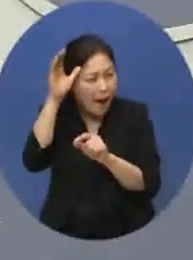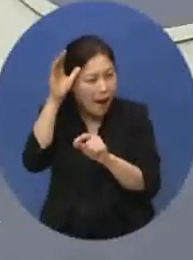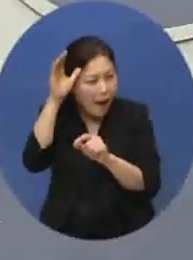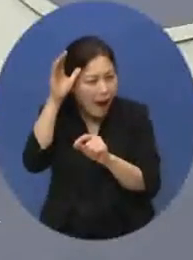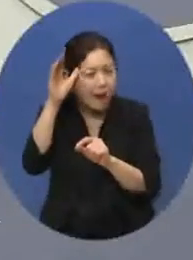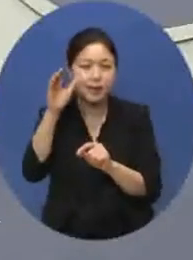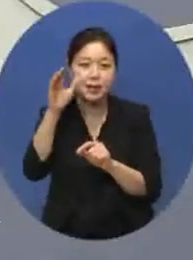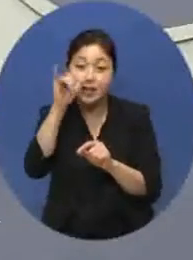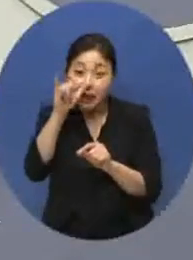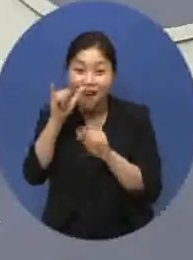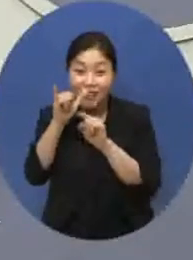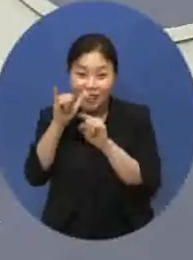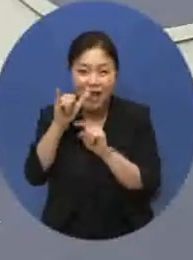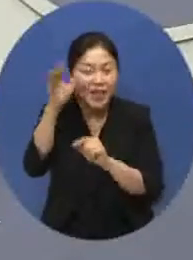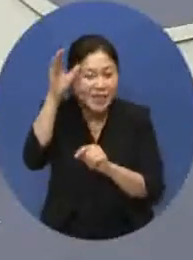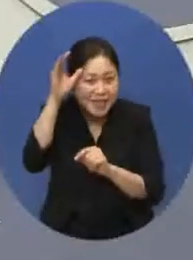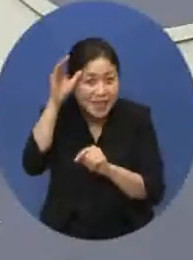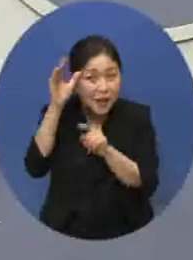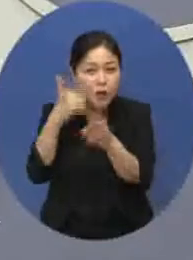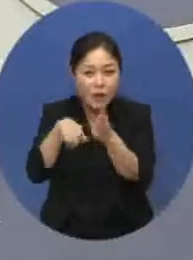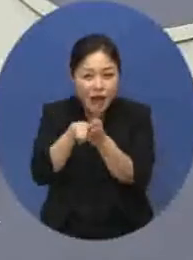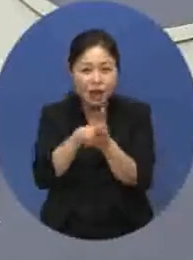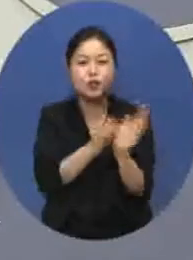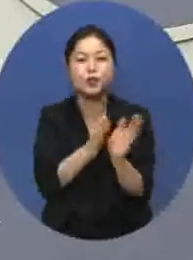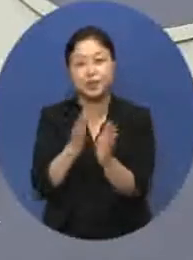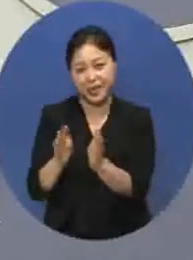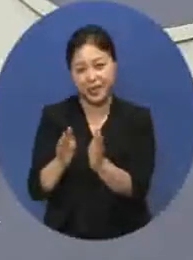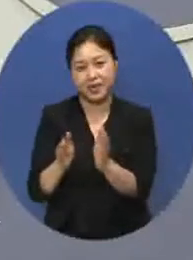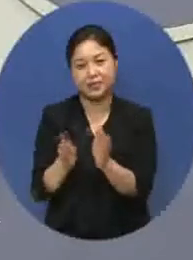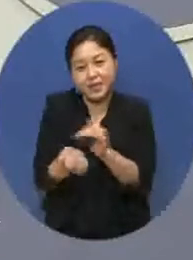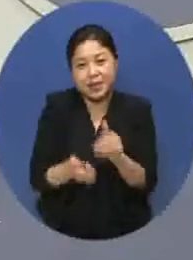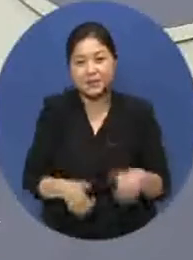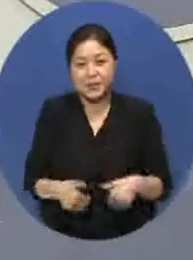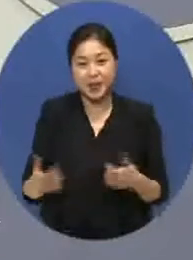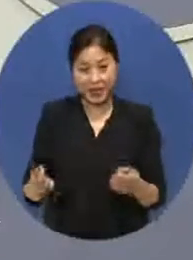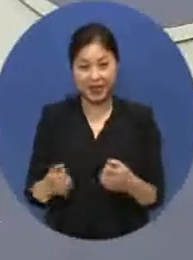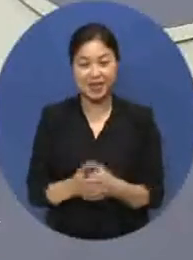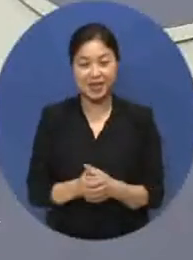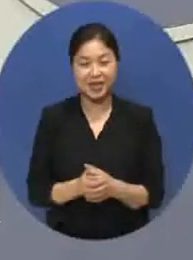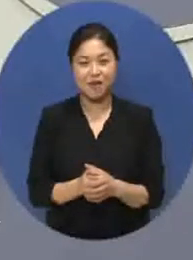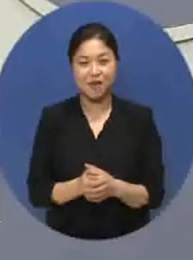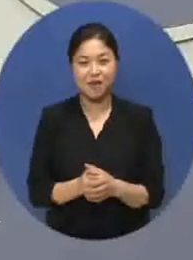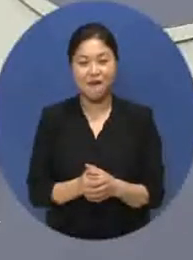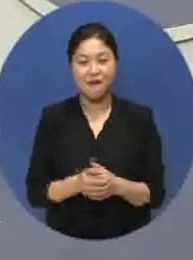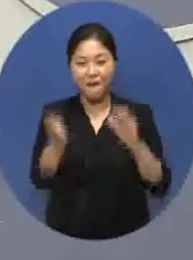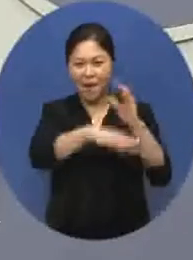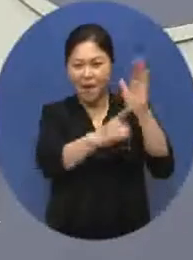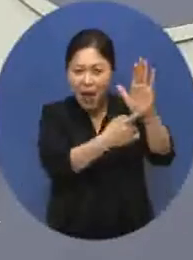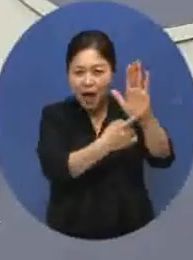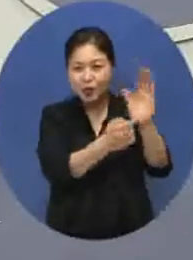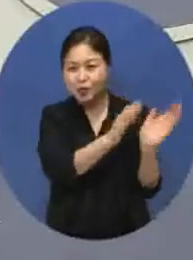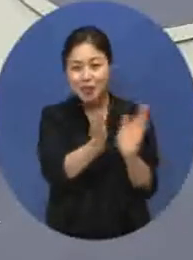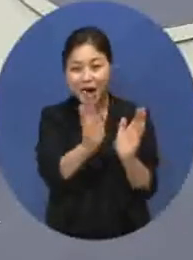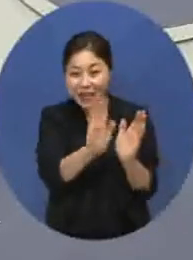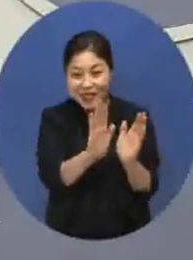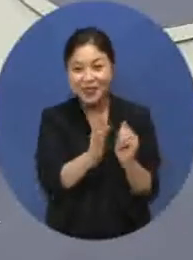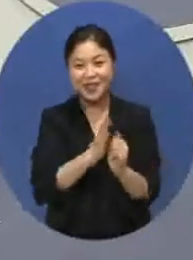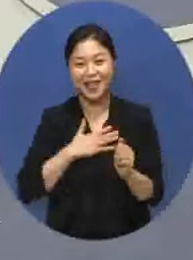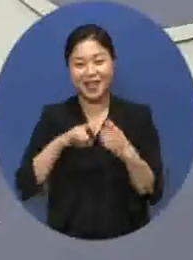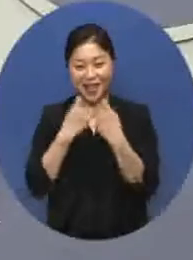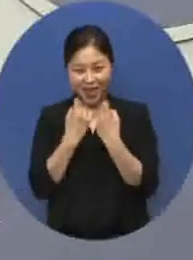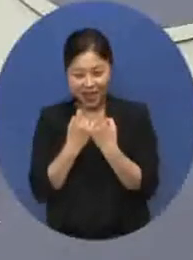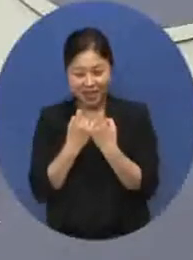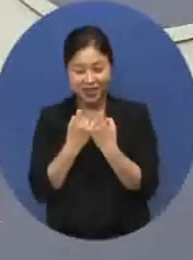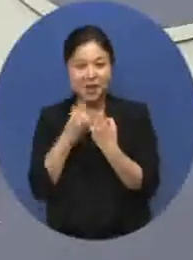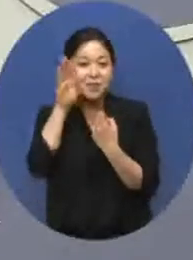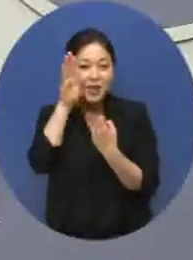대한 준비를 해야 될 필요가 있다고 생각해서 공적인 준비까지는 안 하더라도 내 개인만을 내 개인의